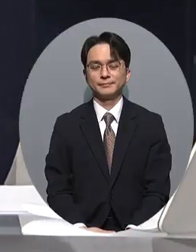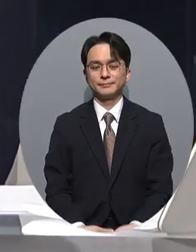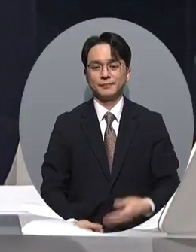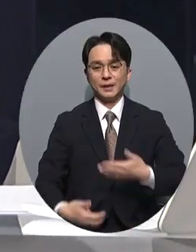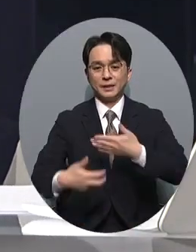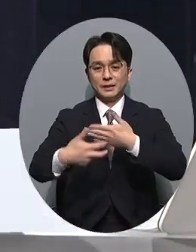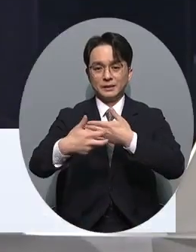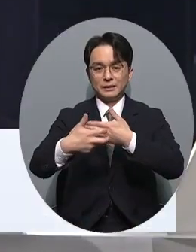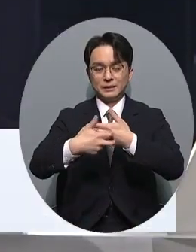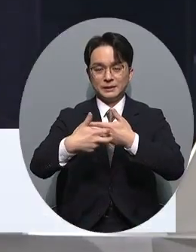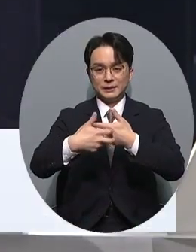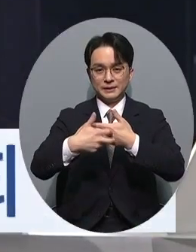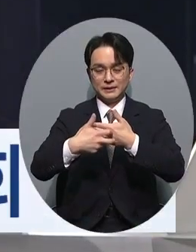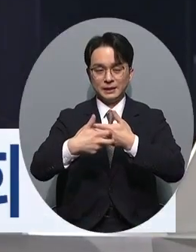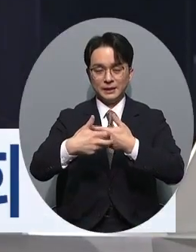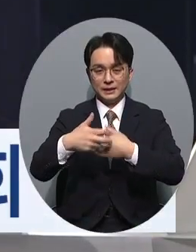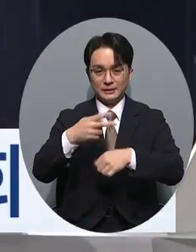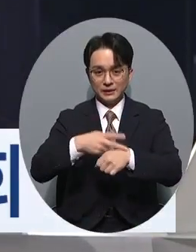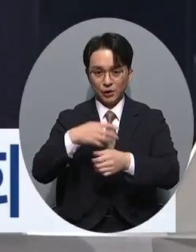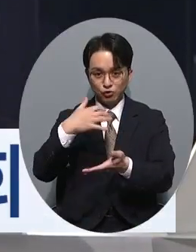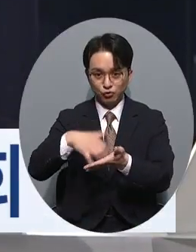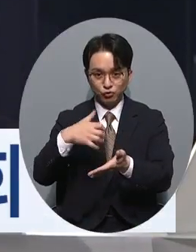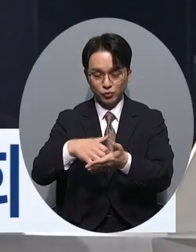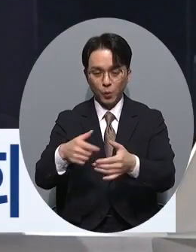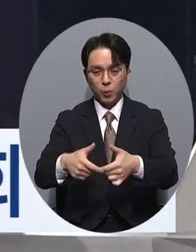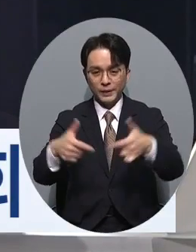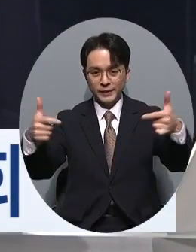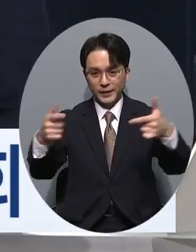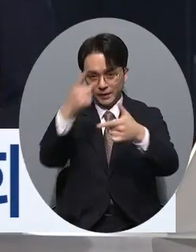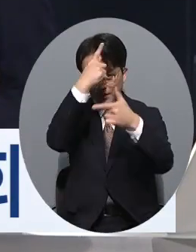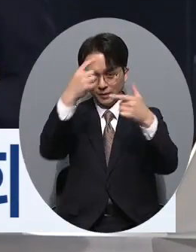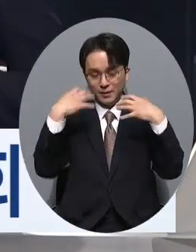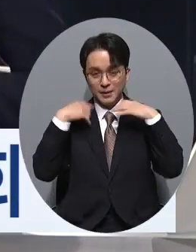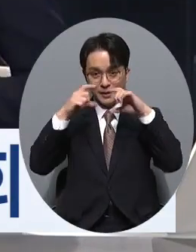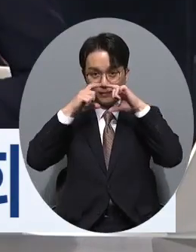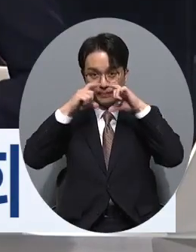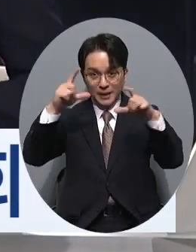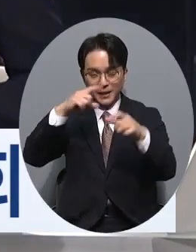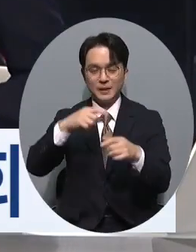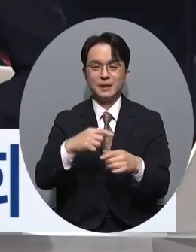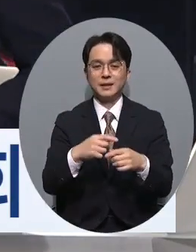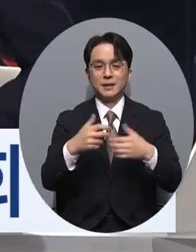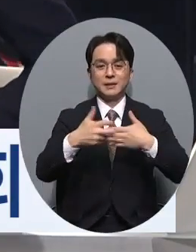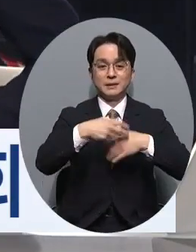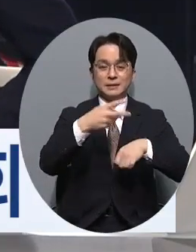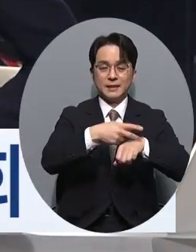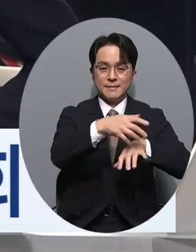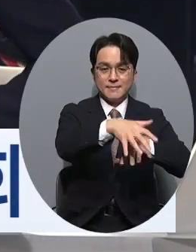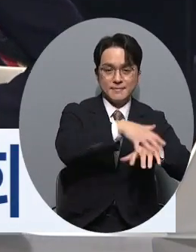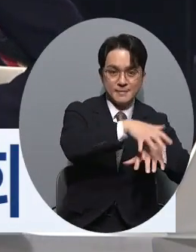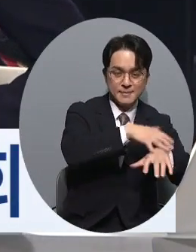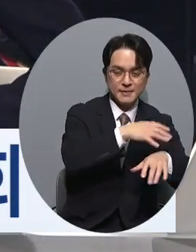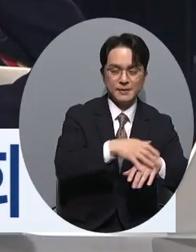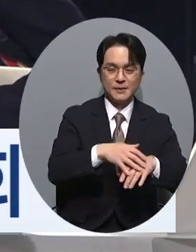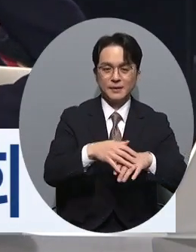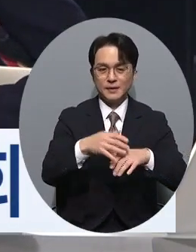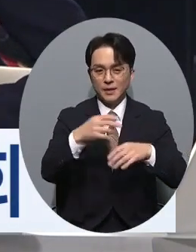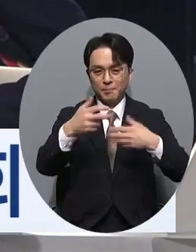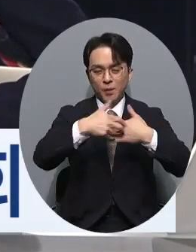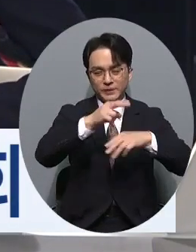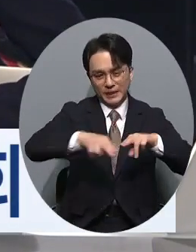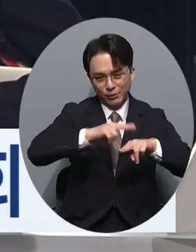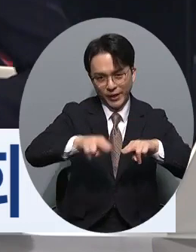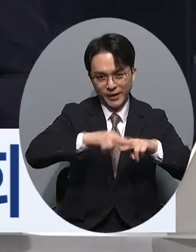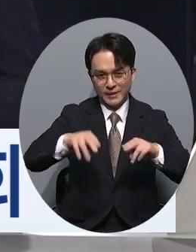의대생 증원에 반발하는 전공의 집단 사직 사태가 나흘째 이어지고 있습니다 현장을 떠나 의사들은 집회를 이따라 열고